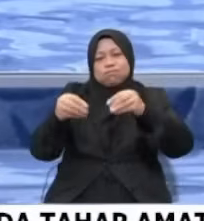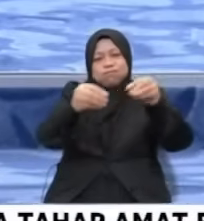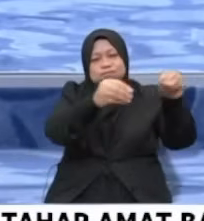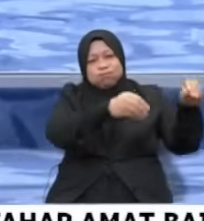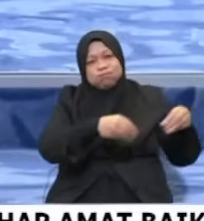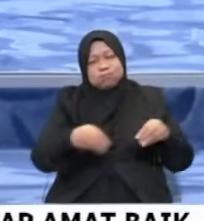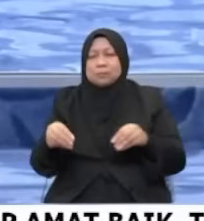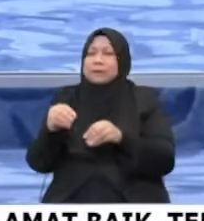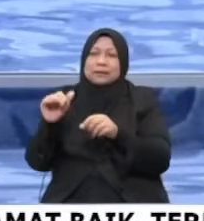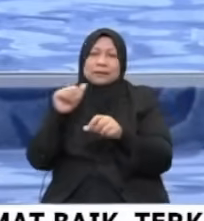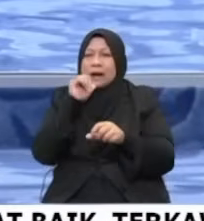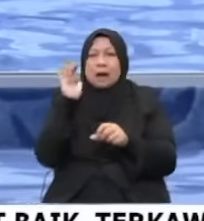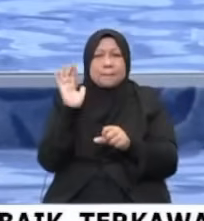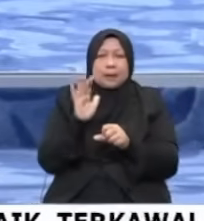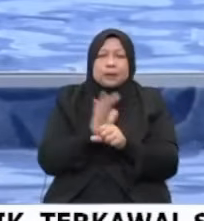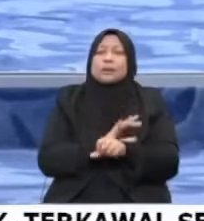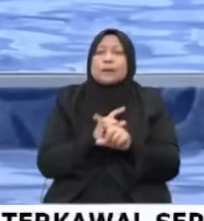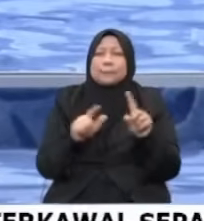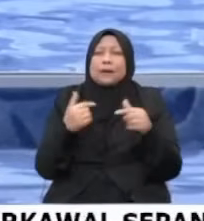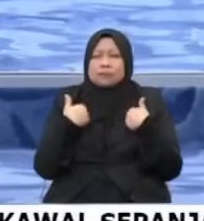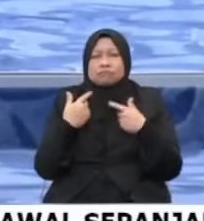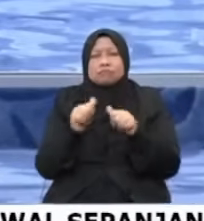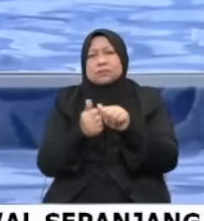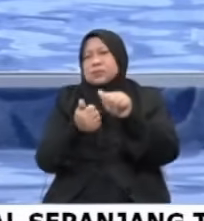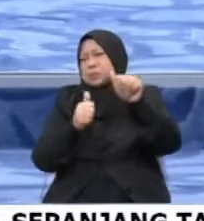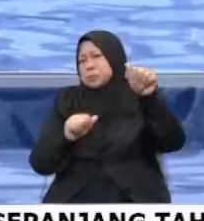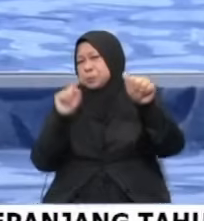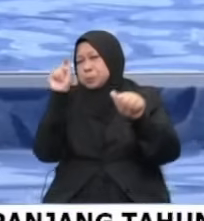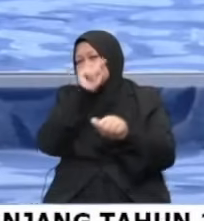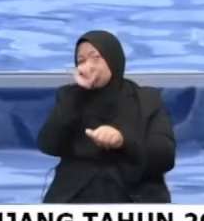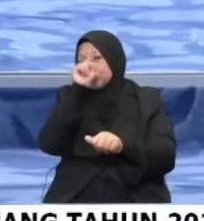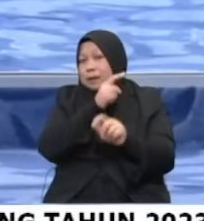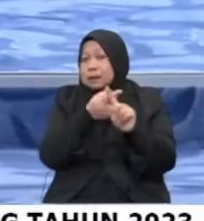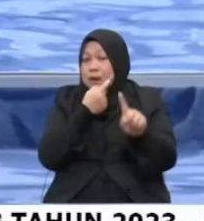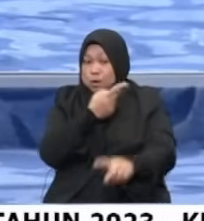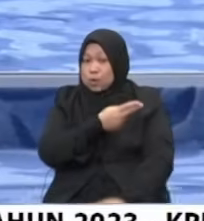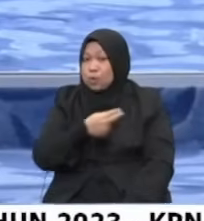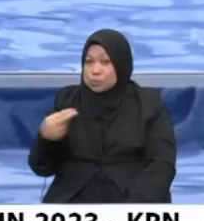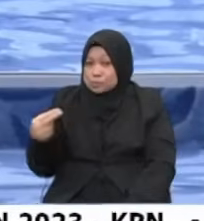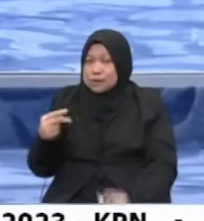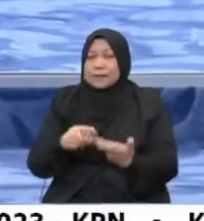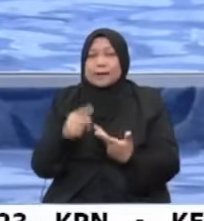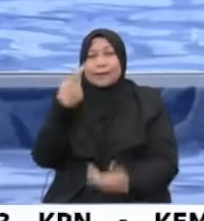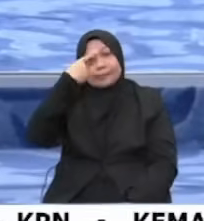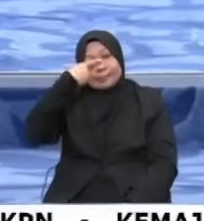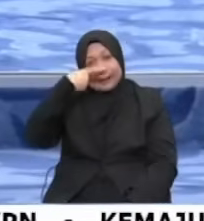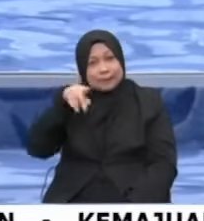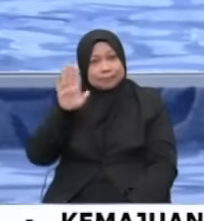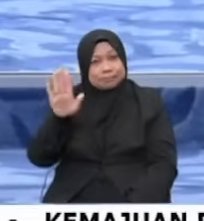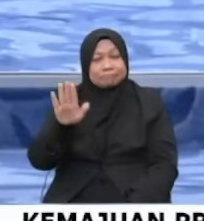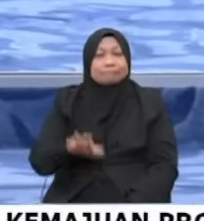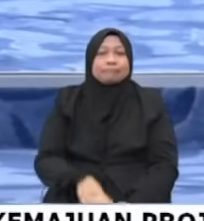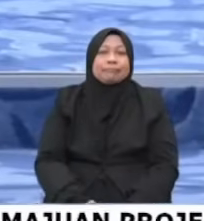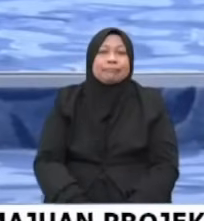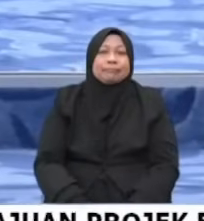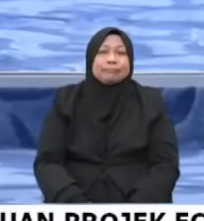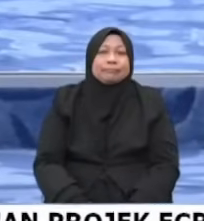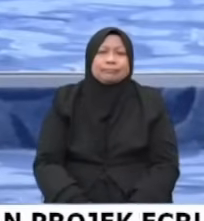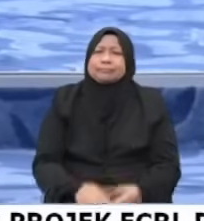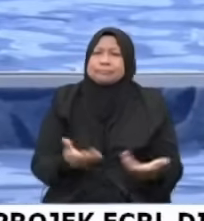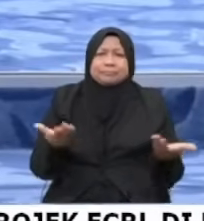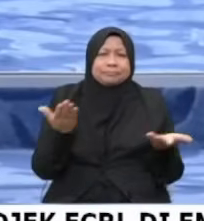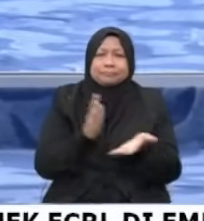walaupun tidak sepenuhnya tapi masih jauh lebih rendah dari Indonesia dan Thailand ya